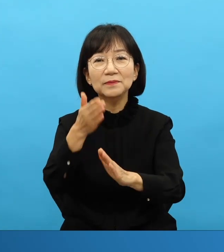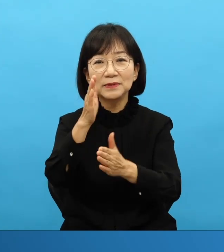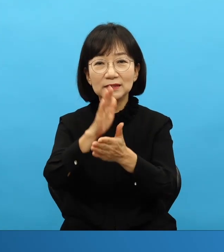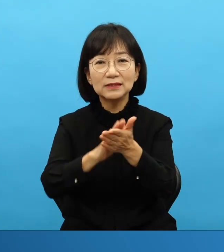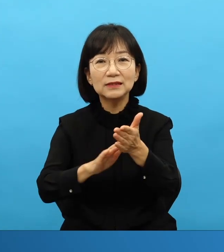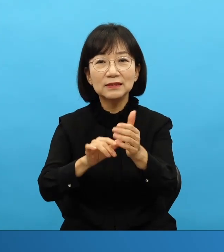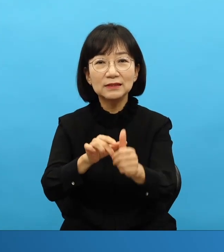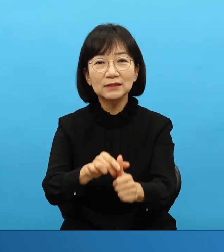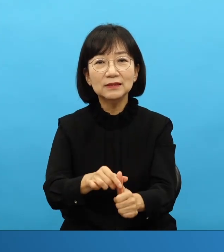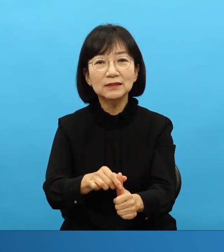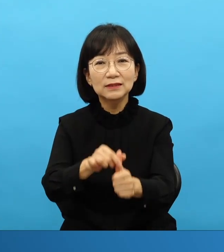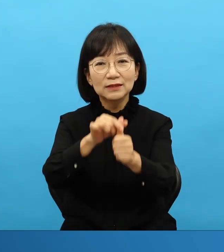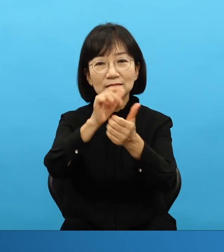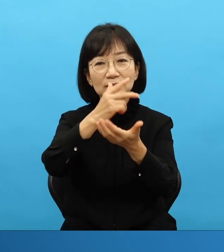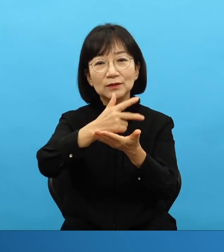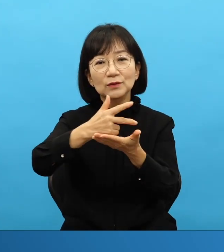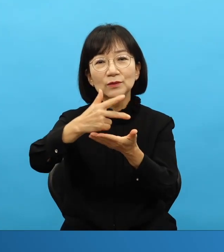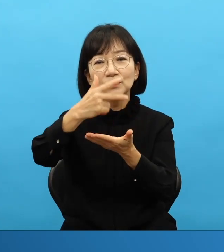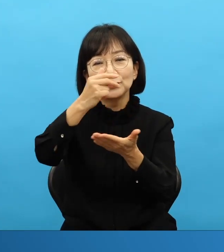끊임없이